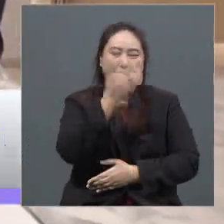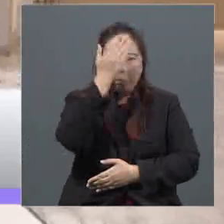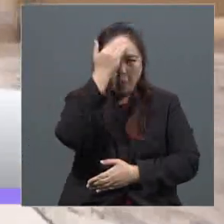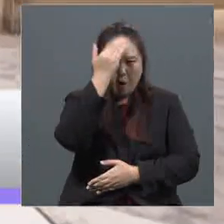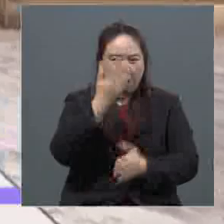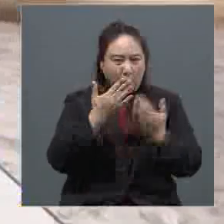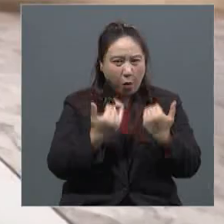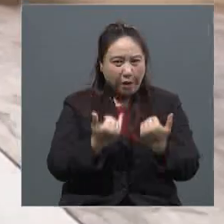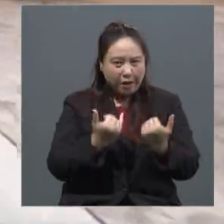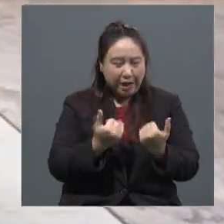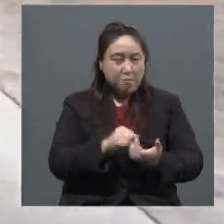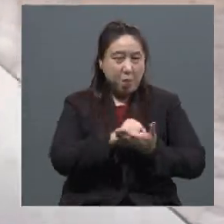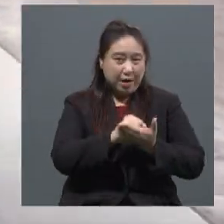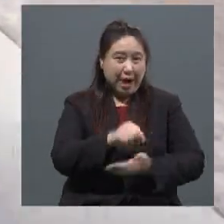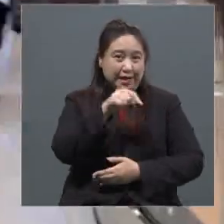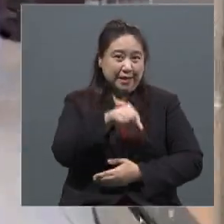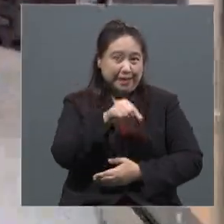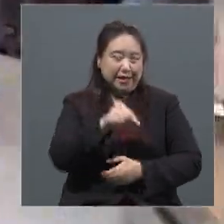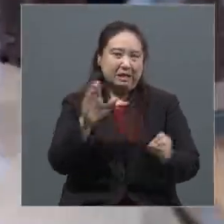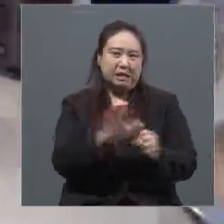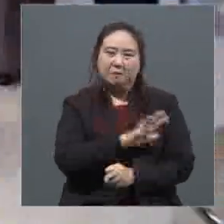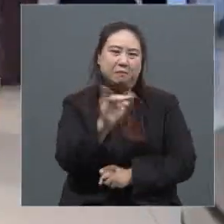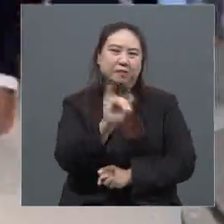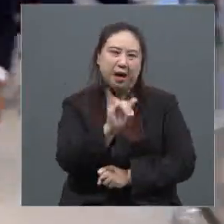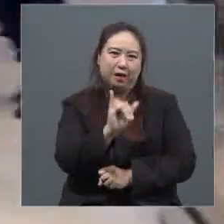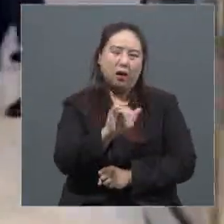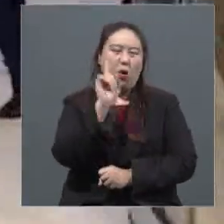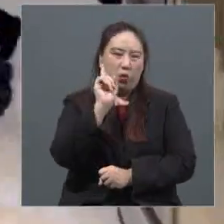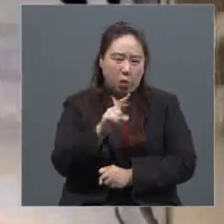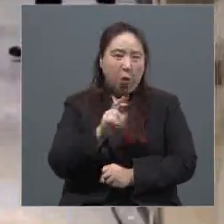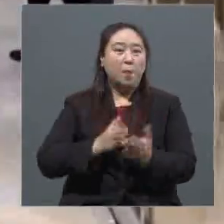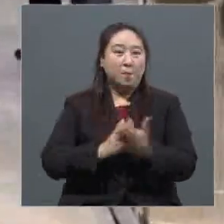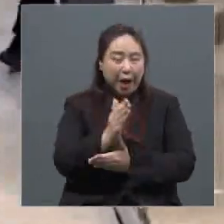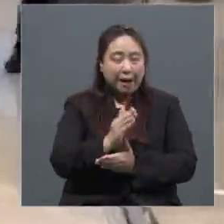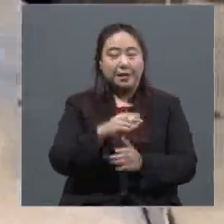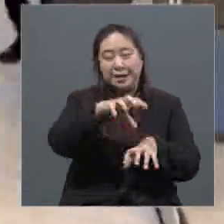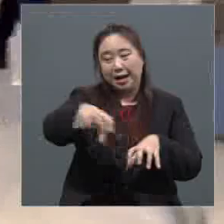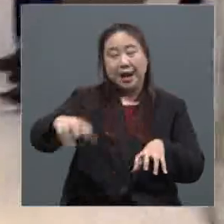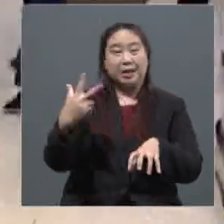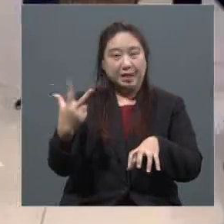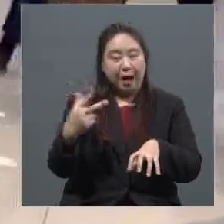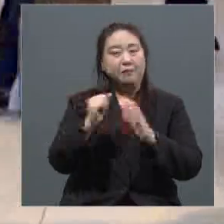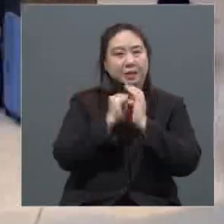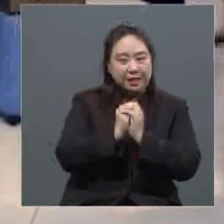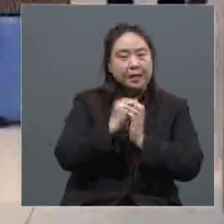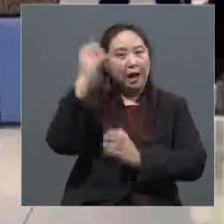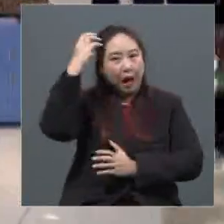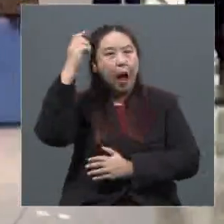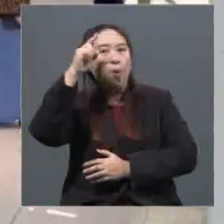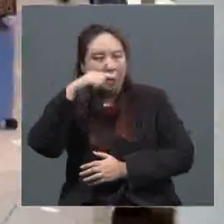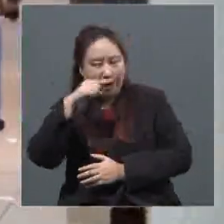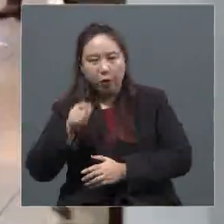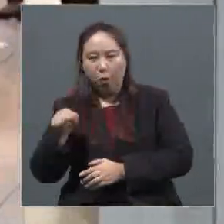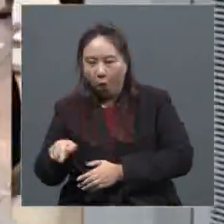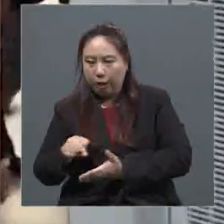บริการแบบ one stop serviceที่ต้องผ่านด่านศุลกากร 3ประเทศก็คือจีนลาวแล้วก็ไทยจนการส่งสินค้าเนี่ยมันล่าช้าออก